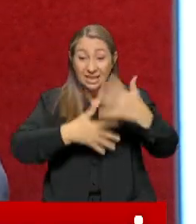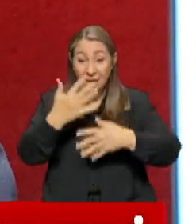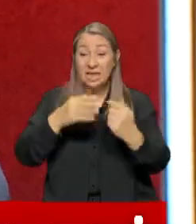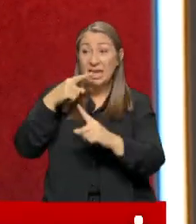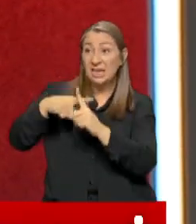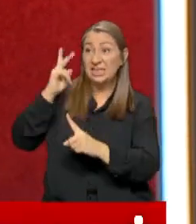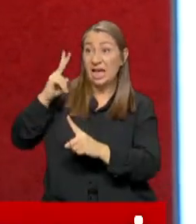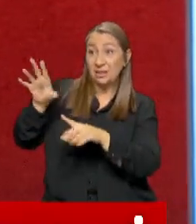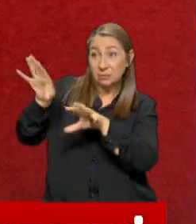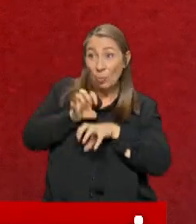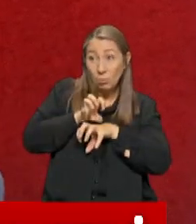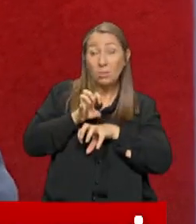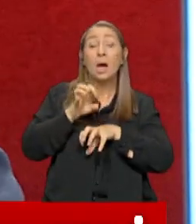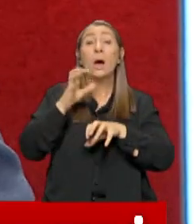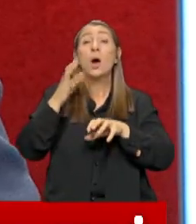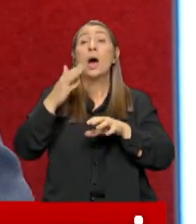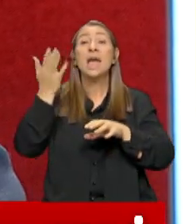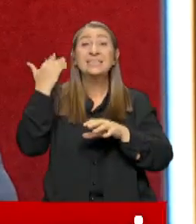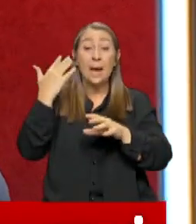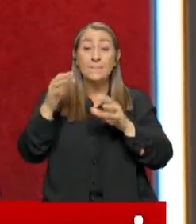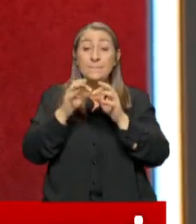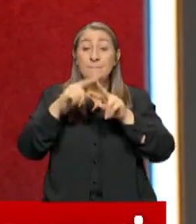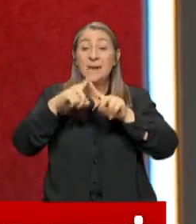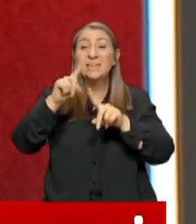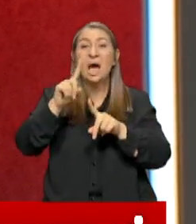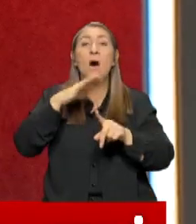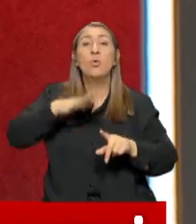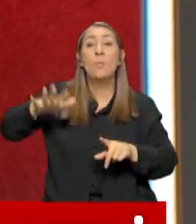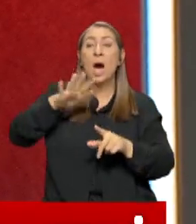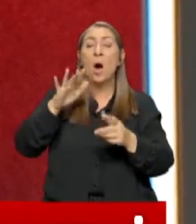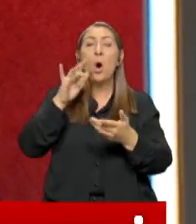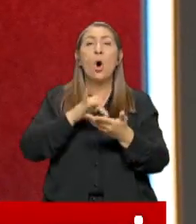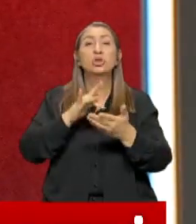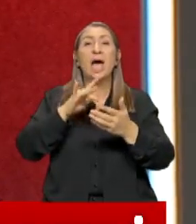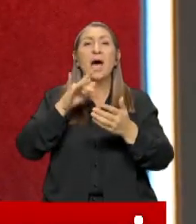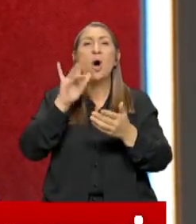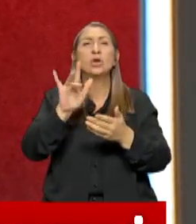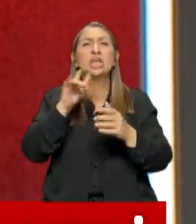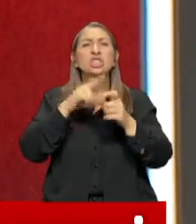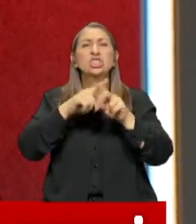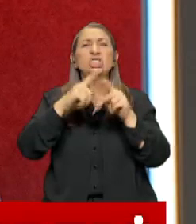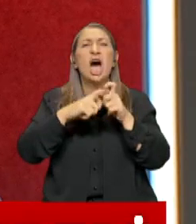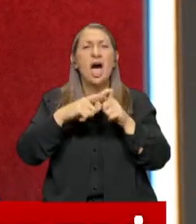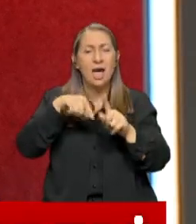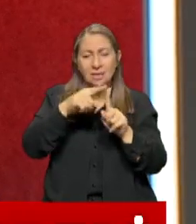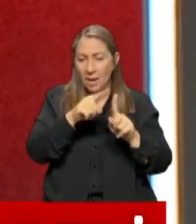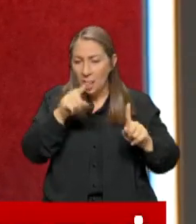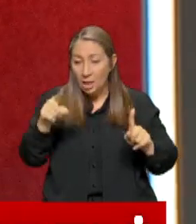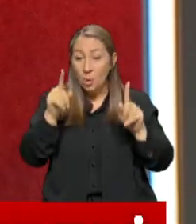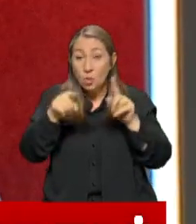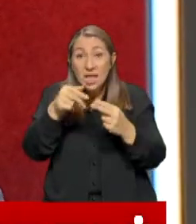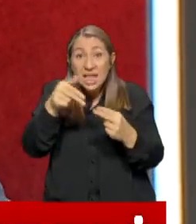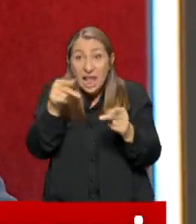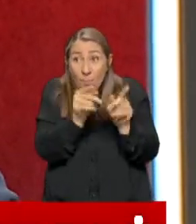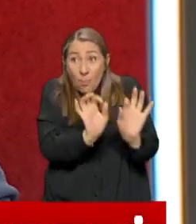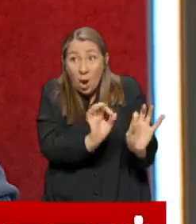Hristiyanlık taklidi bütün abbatı Avrupa'nın orta çağ'dan itibaren bütün literatürünü oluşturan şey bu